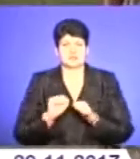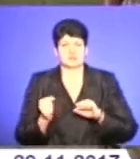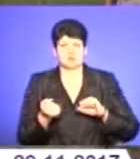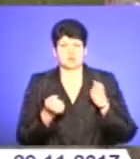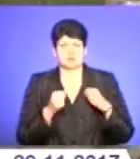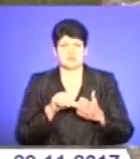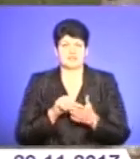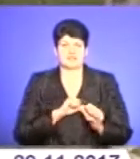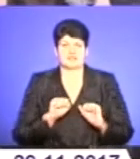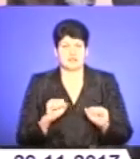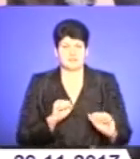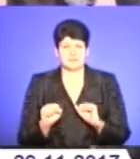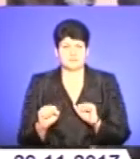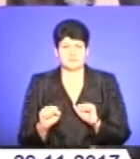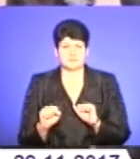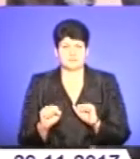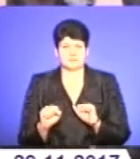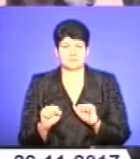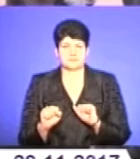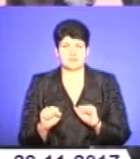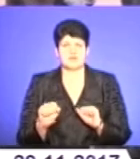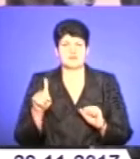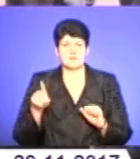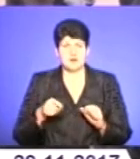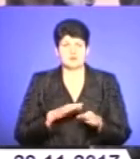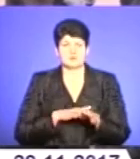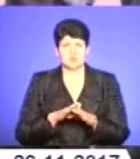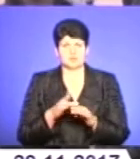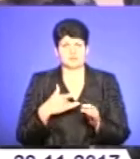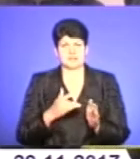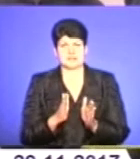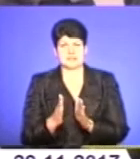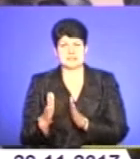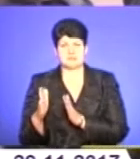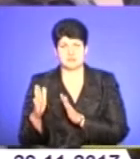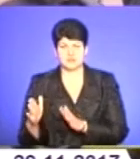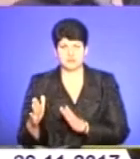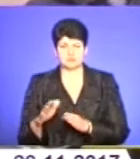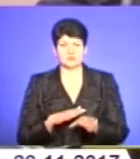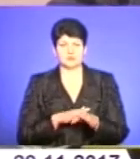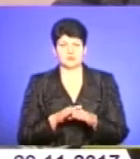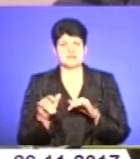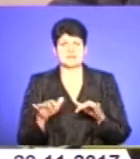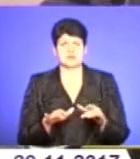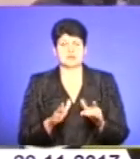влади. Вимагаю дотримуватись дисципліни, дотримуватися заходів